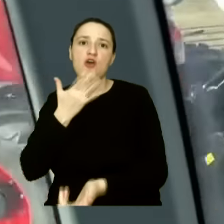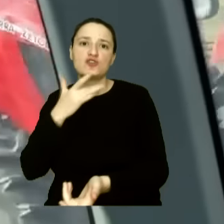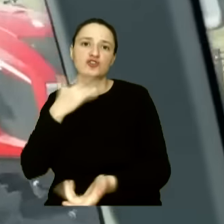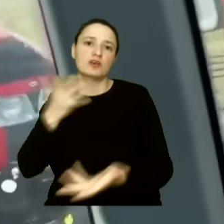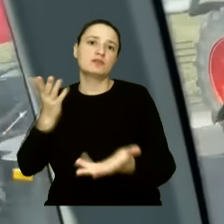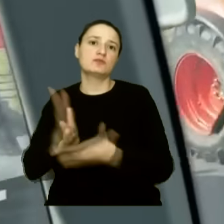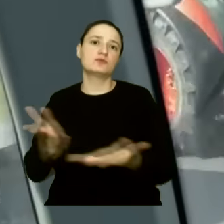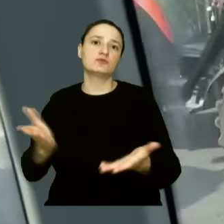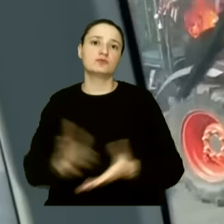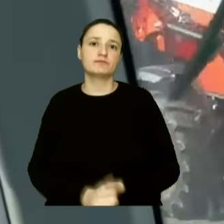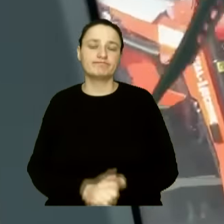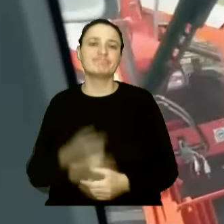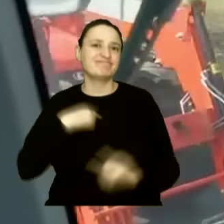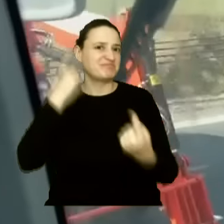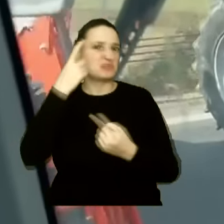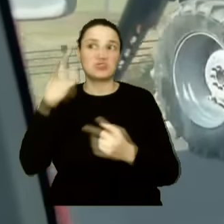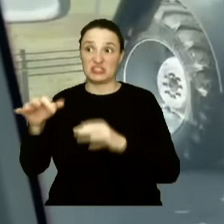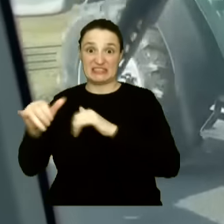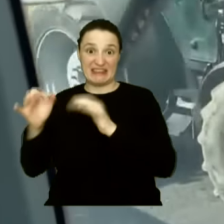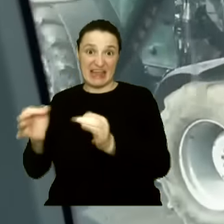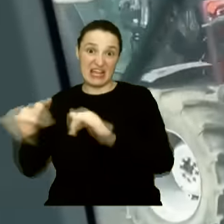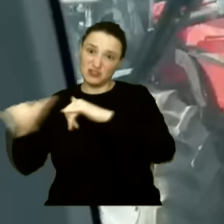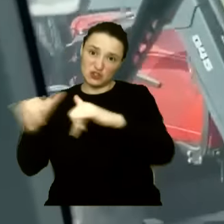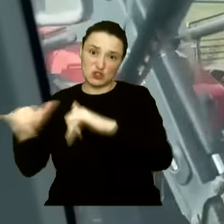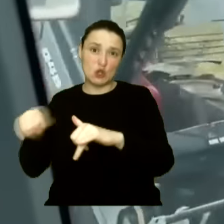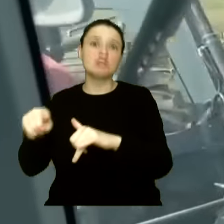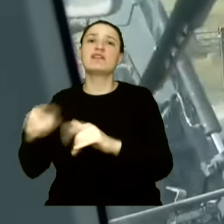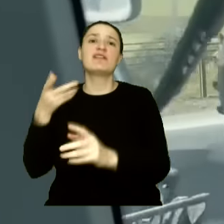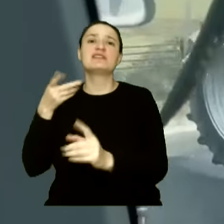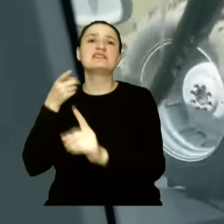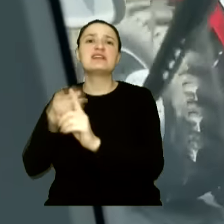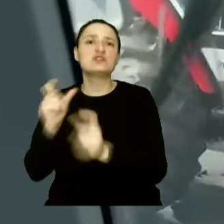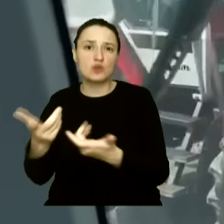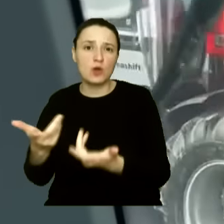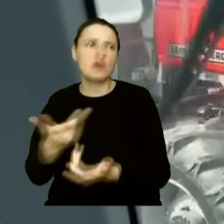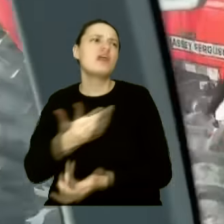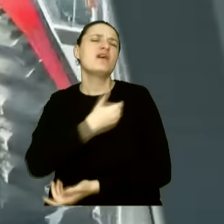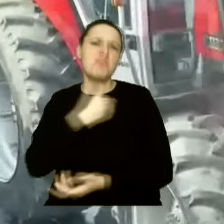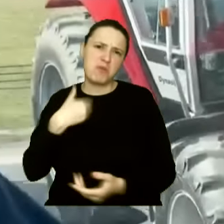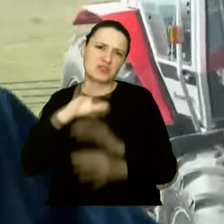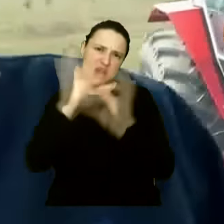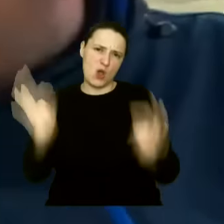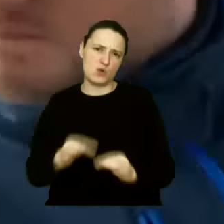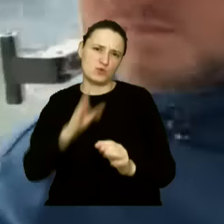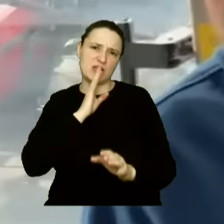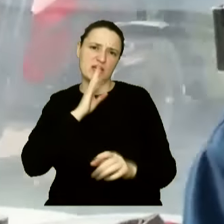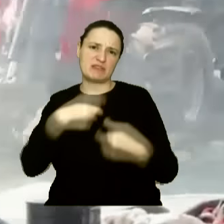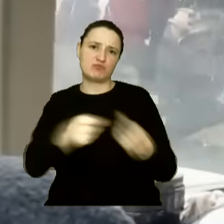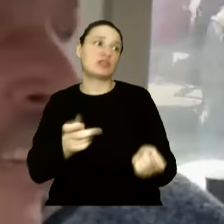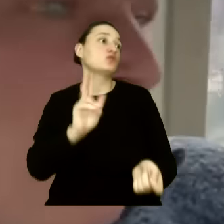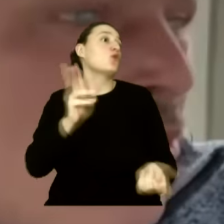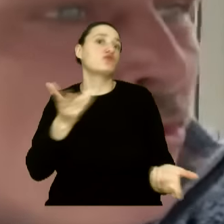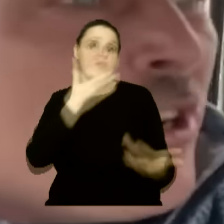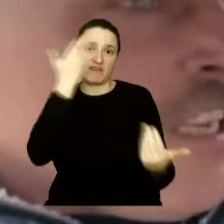mnie ten rząd ogólnie do tego doprowadzić chce, żeby nasz kraj ogólnie chyba sprzedać, tylko jeszcze nie wiadomo komu, czy